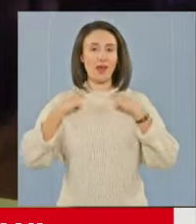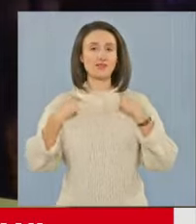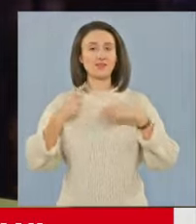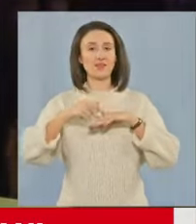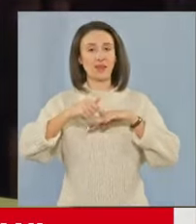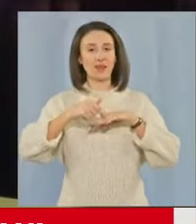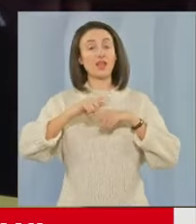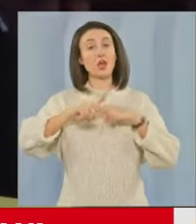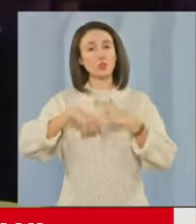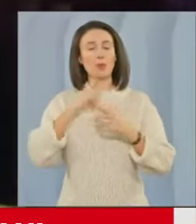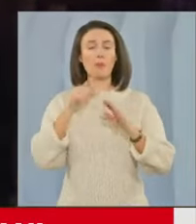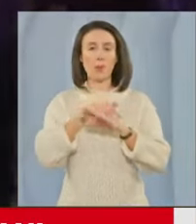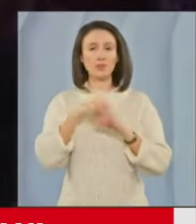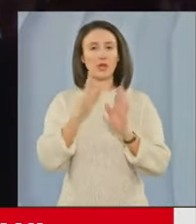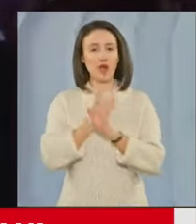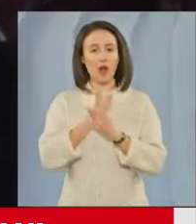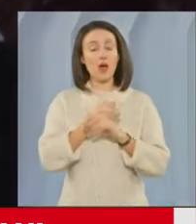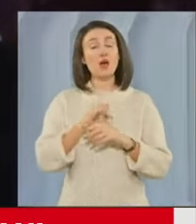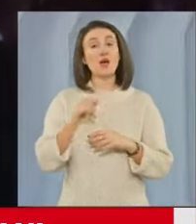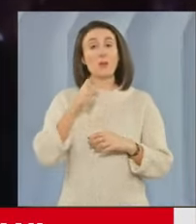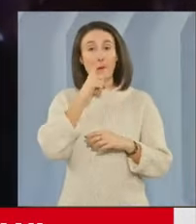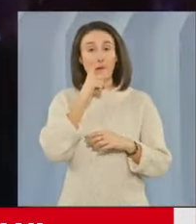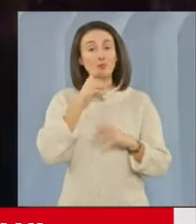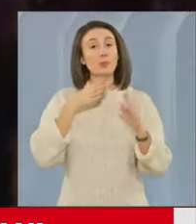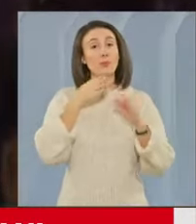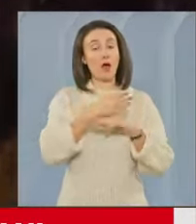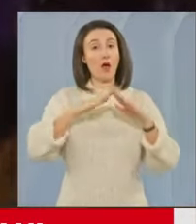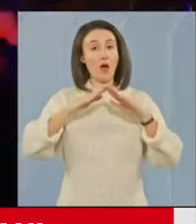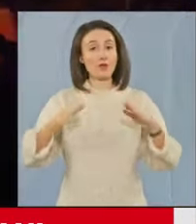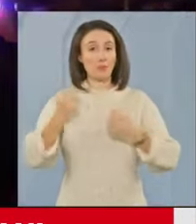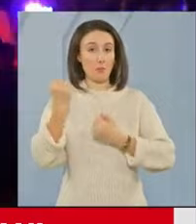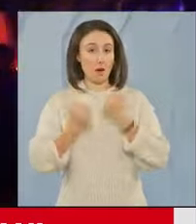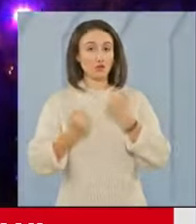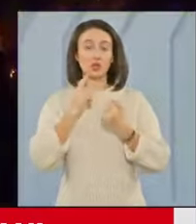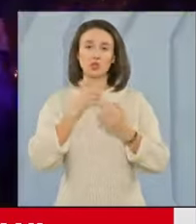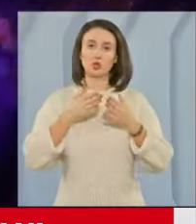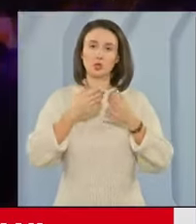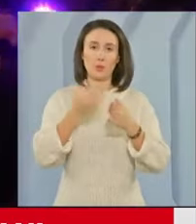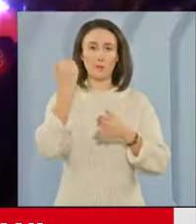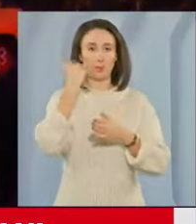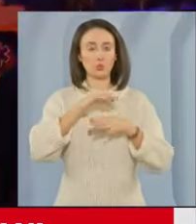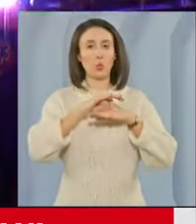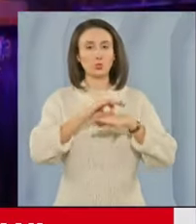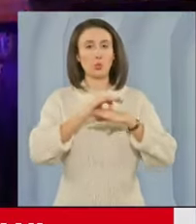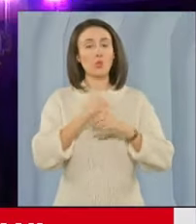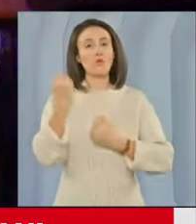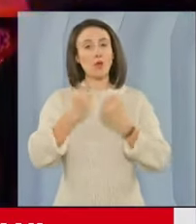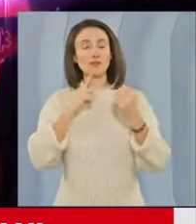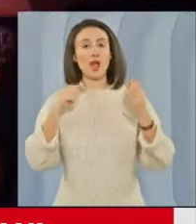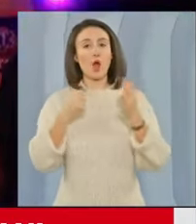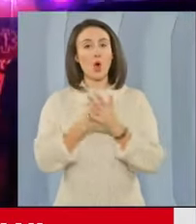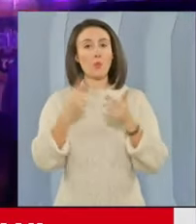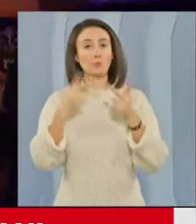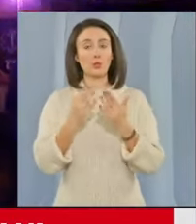vergheta. După clipele groaznice la care a fost supus, bărbatul a pornit spre casă cu mașina, însă pe drum a pierdut controlul volanului și s-a oprit